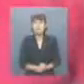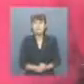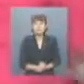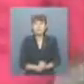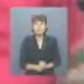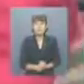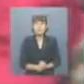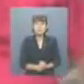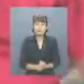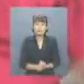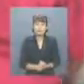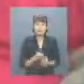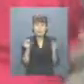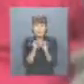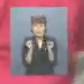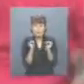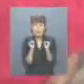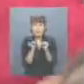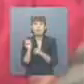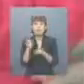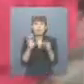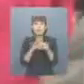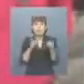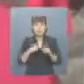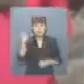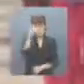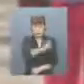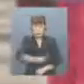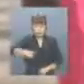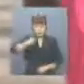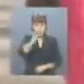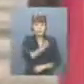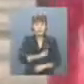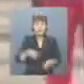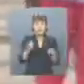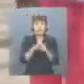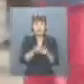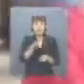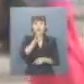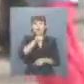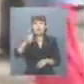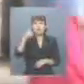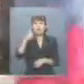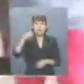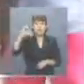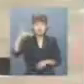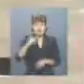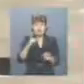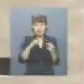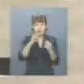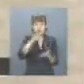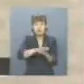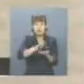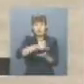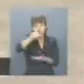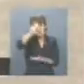จากสภาพอากาศหนาวเย็นลงโดยเฉพาะบนยอดดอยอุณหภูมิลดต่ำวัดได้ประมาณ 7-10 องศาเซลเซียสทำให้นักเรียนชั้นประถมในจังหวัดน่